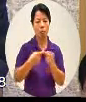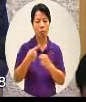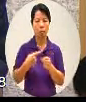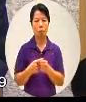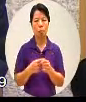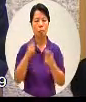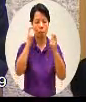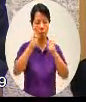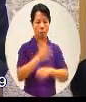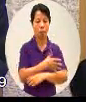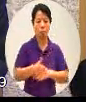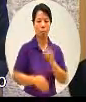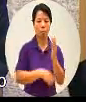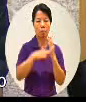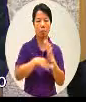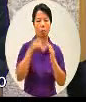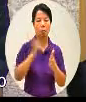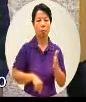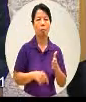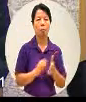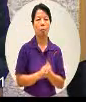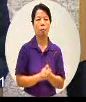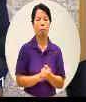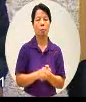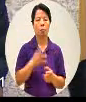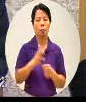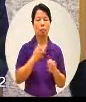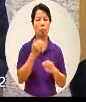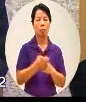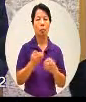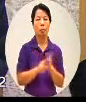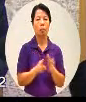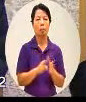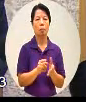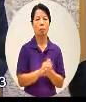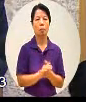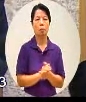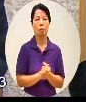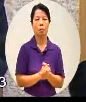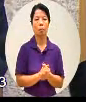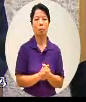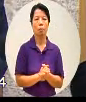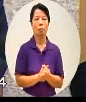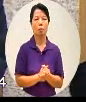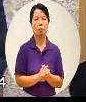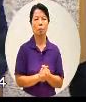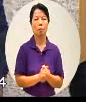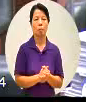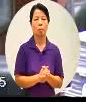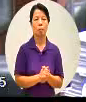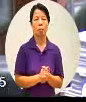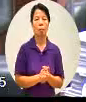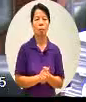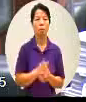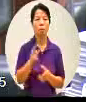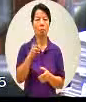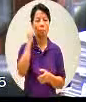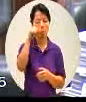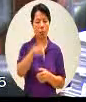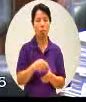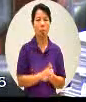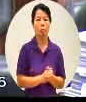遐拢淹水，尤其是迄、那个。99年的时阵， 你回答太啰嗦了啦！你讲重点啦！你认为这个计